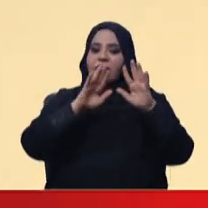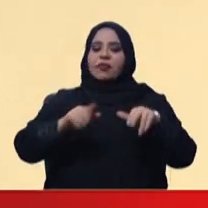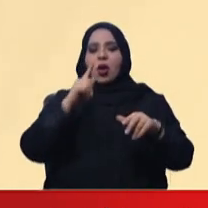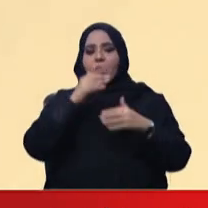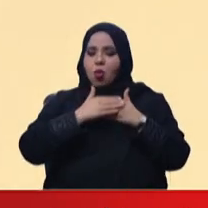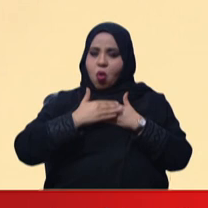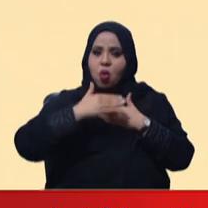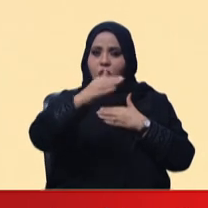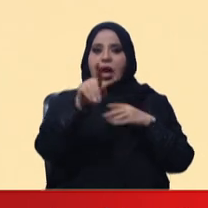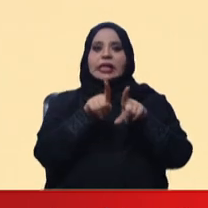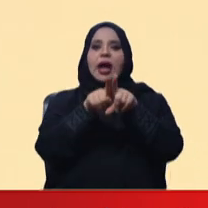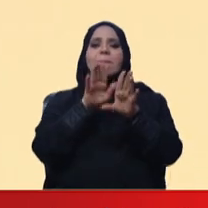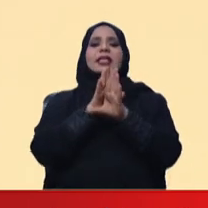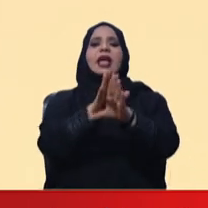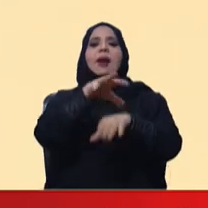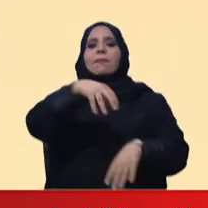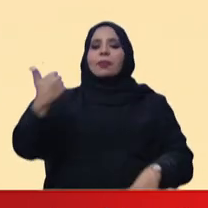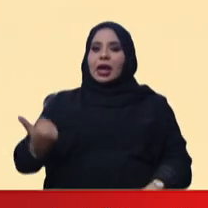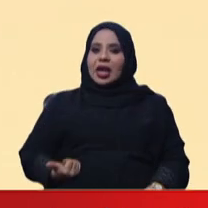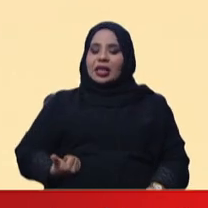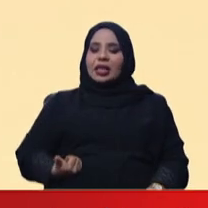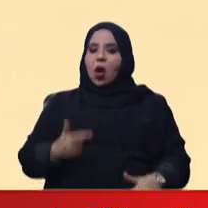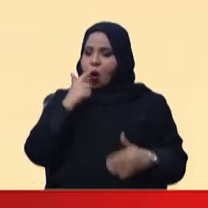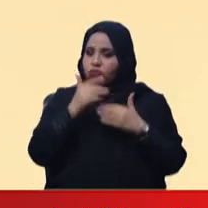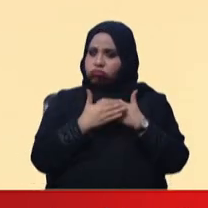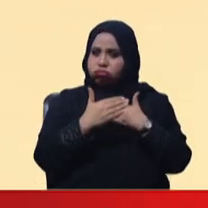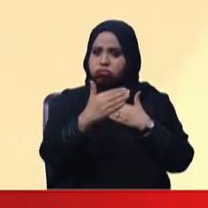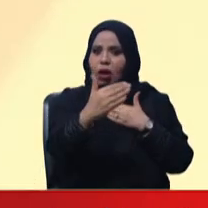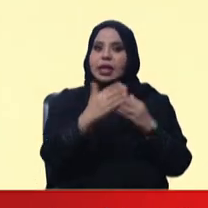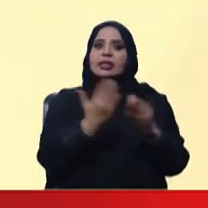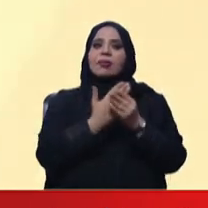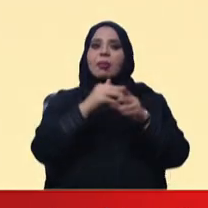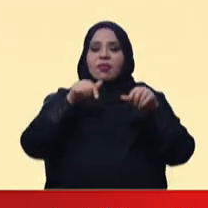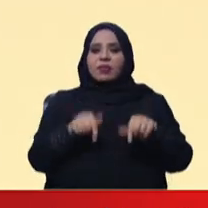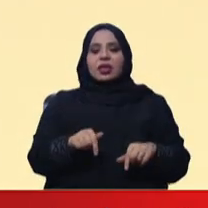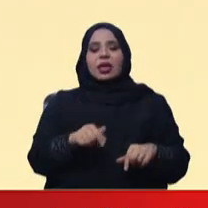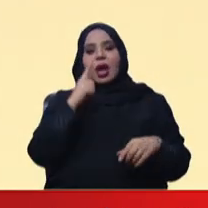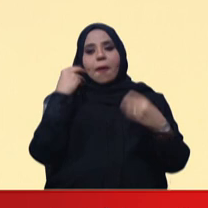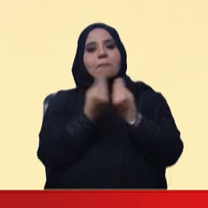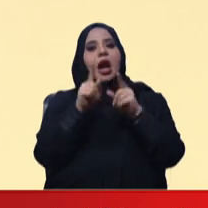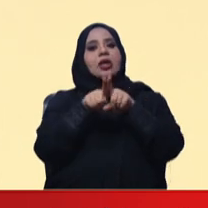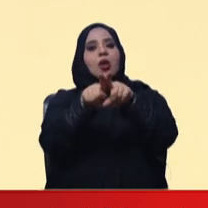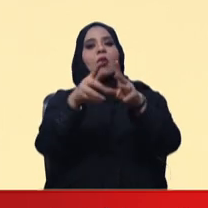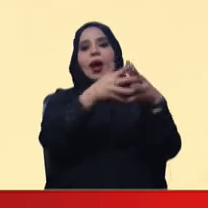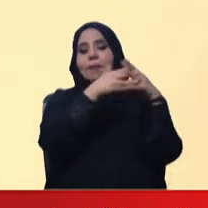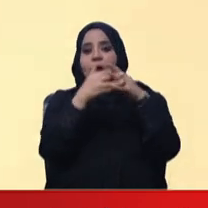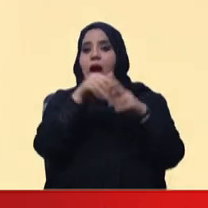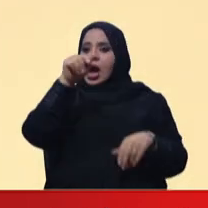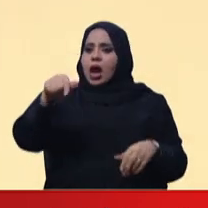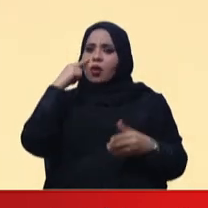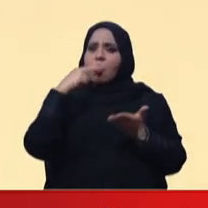إلى جانب البحرين وأن مملكة البحرين ستظل دائما إلى جانب الولايات المتحدة الأمريكية. هذه رسائل